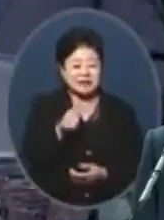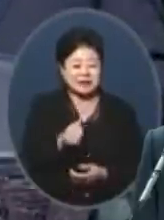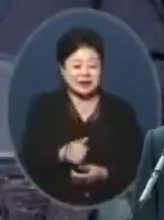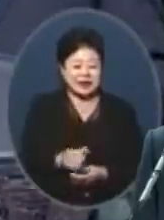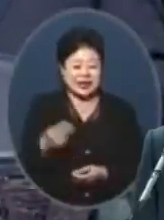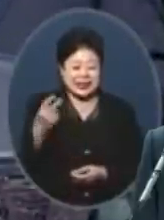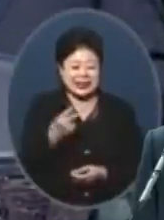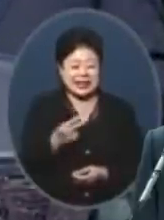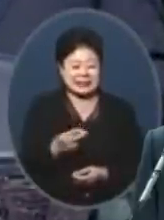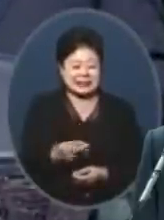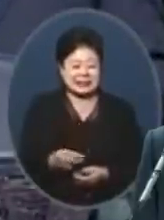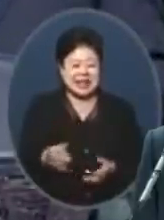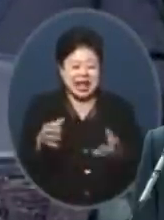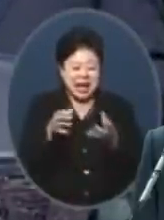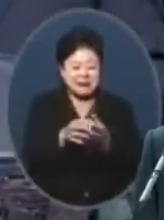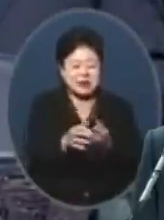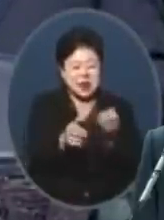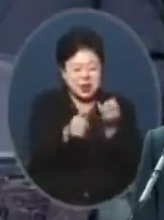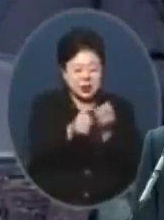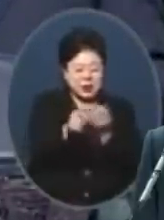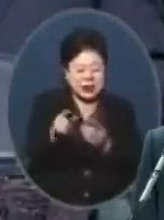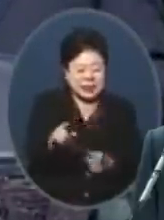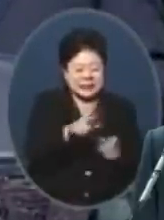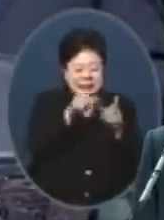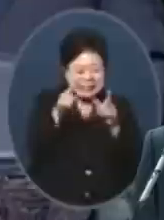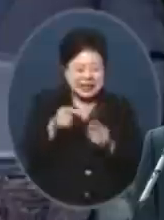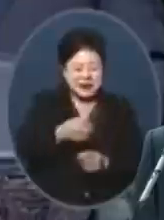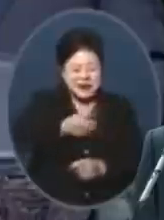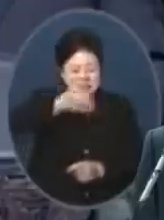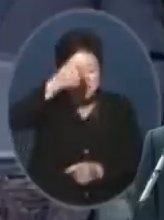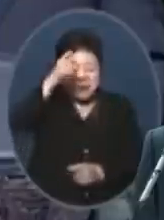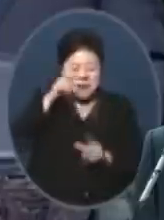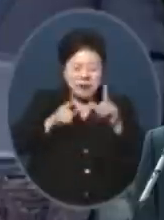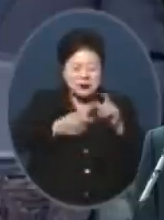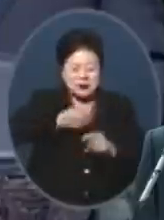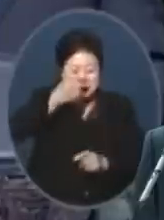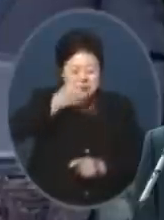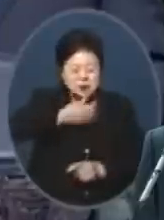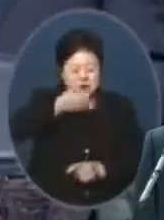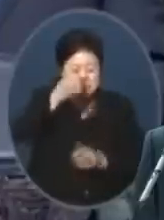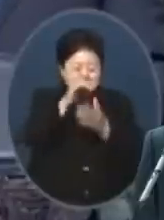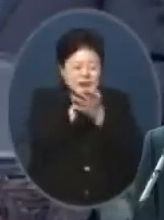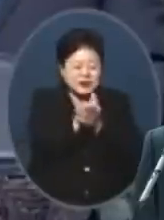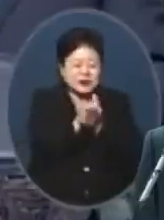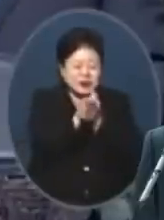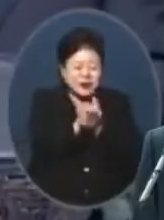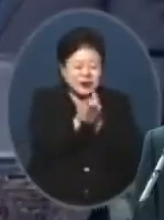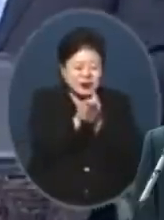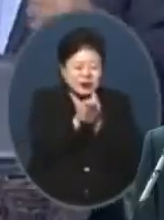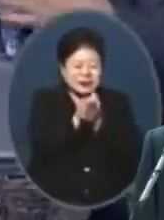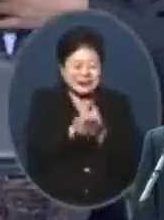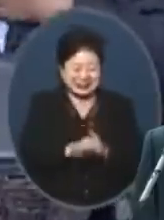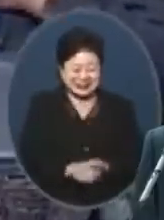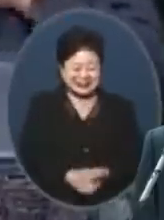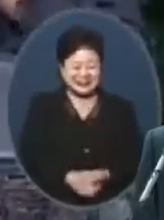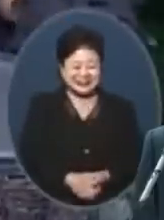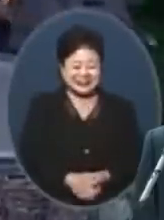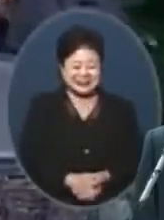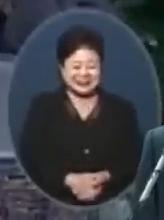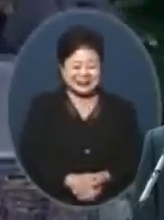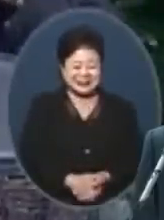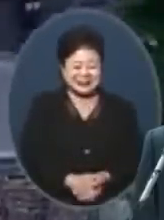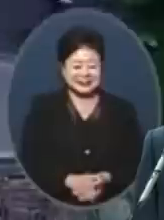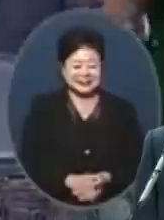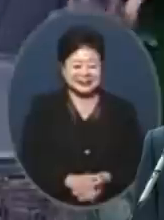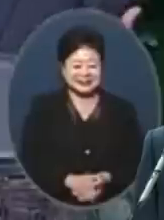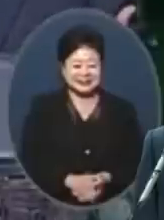다시 재결합이 되어서 사는 그 모습을 늘 기도하면서 꿈꾸었습니다. So she started dreaming